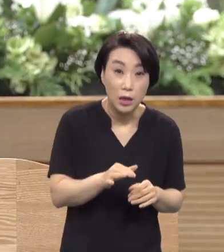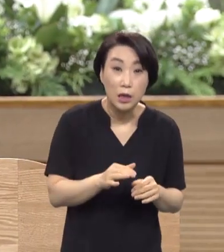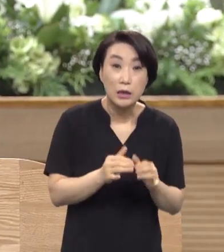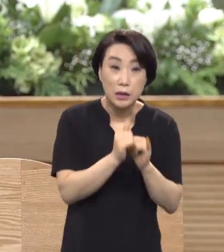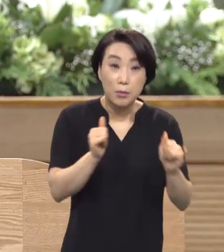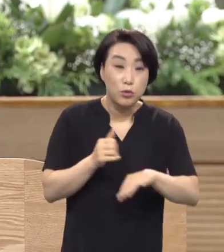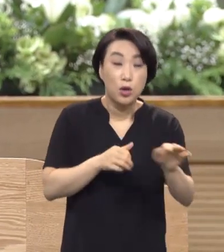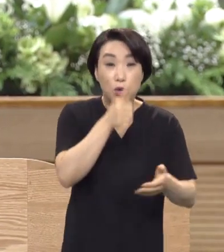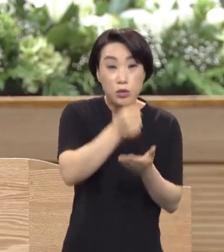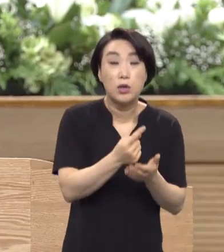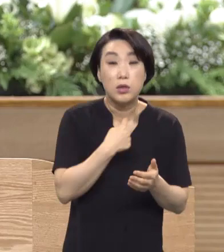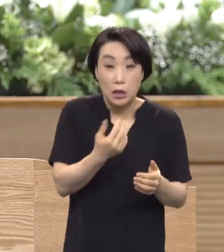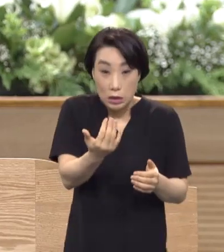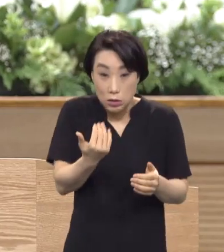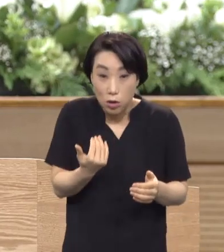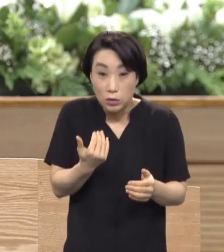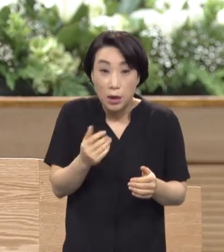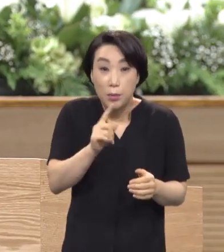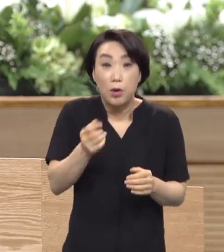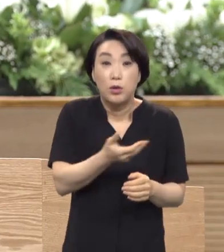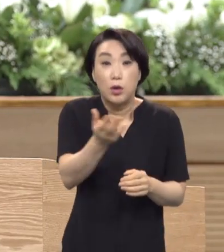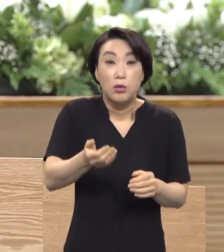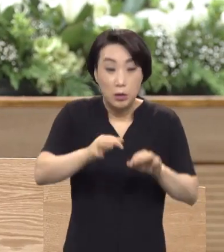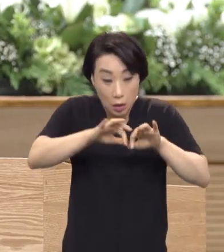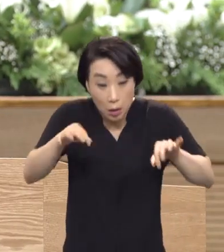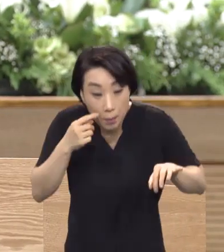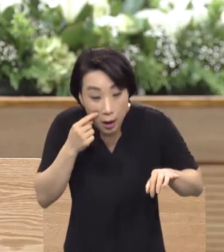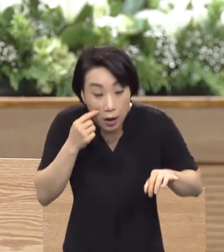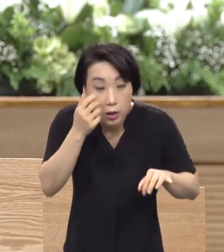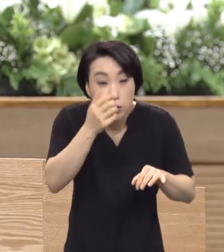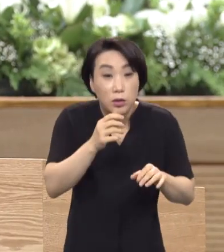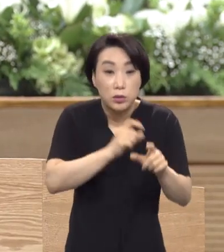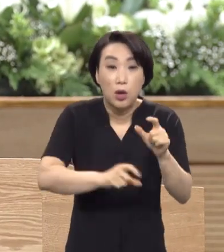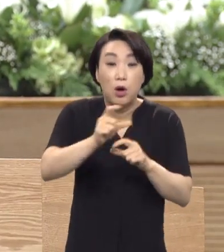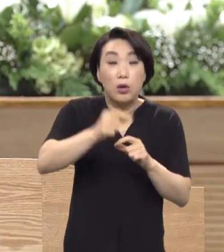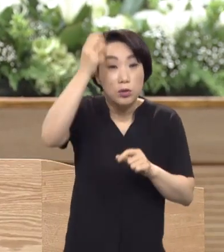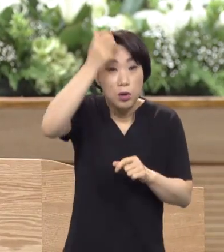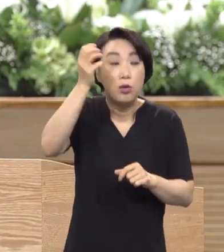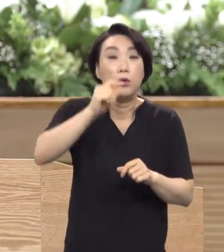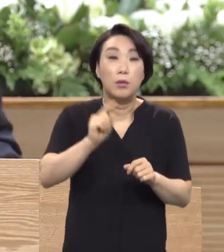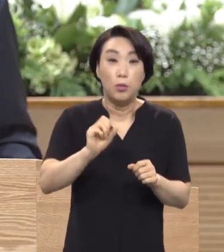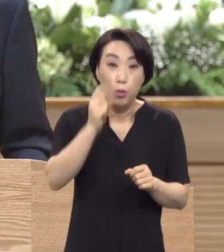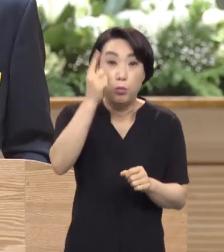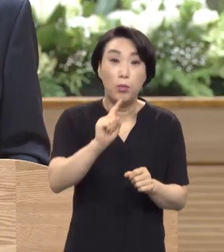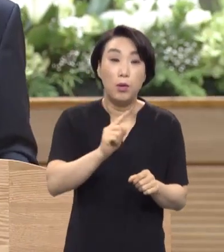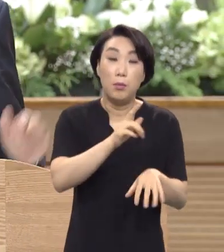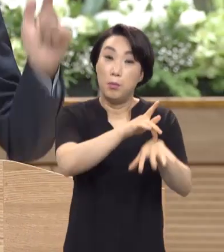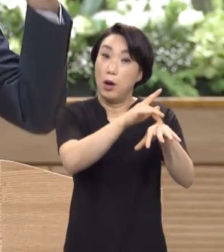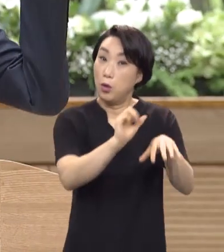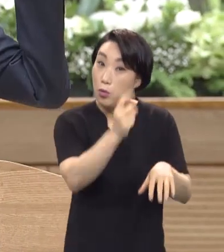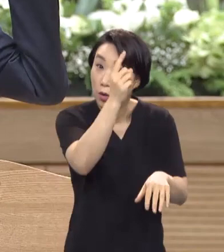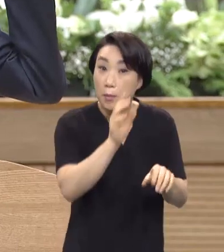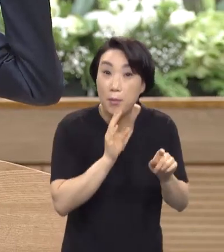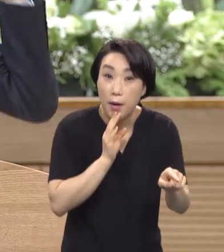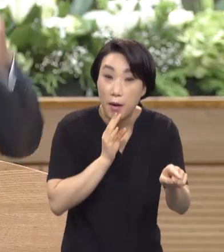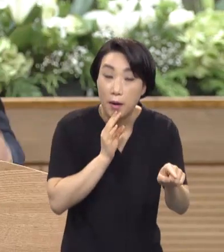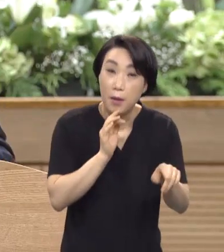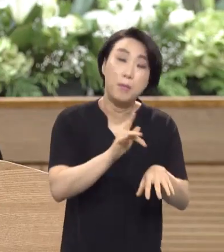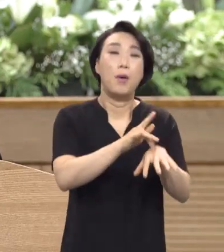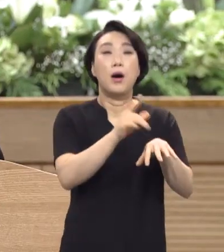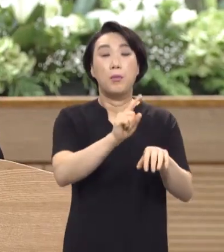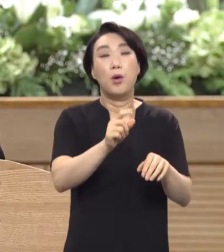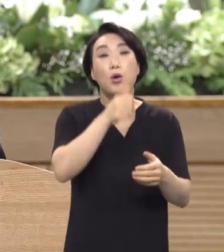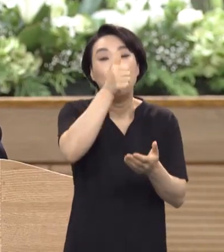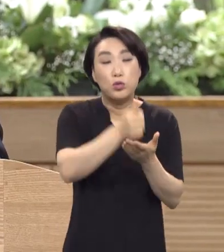이전에 더 실제적 영적인 원죄는 마귀에게 있었다는 거. 자, 그래서 이놈이